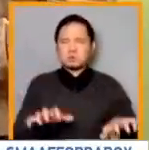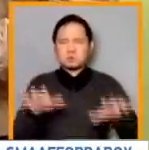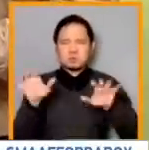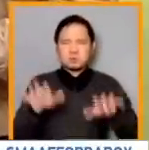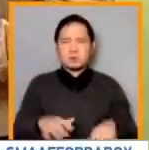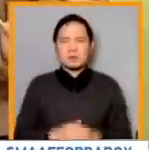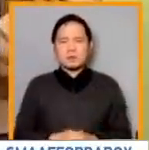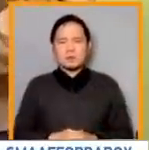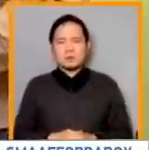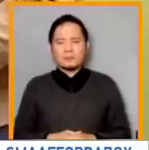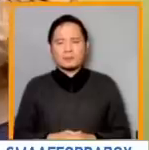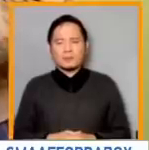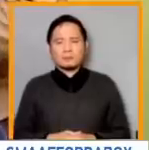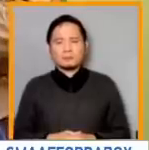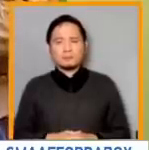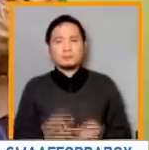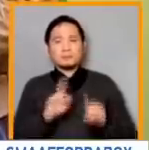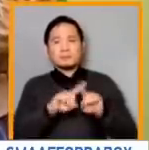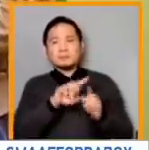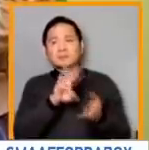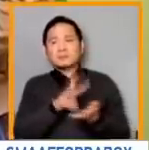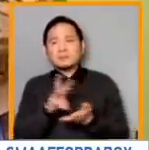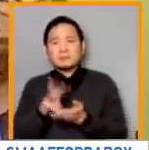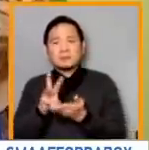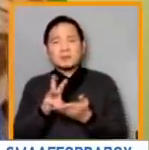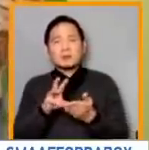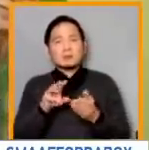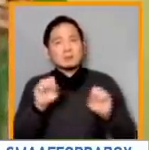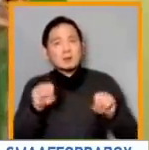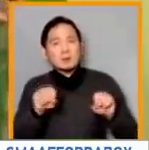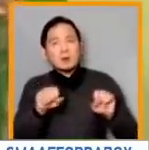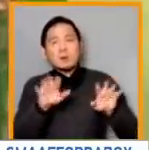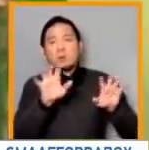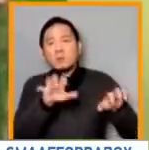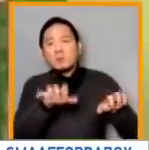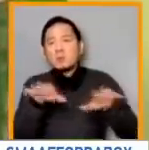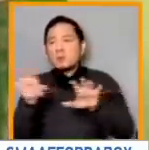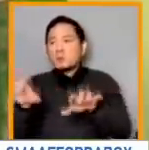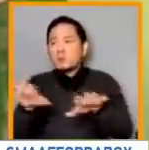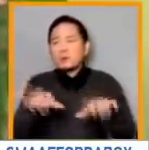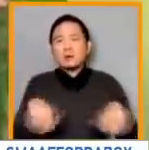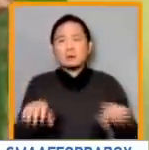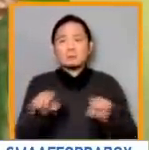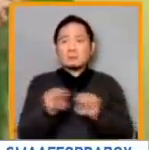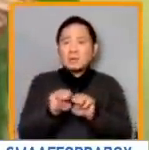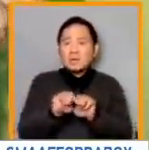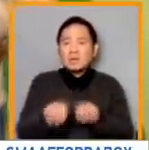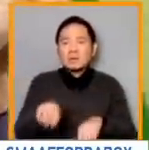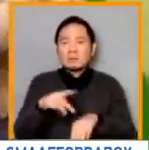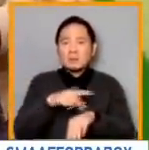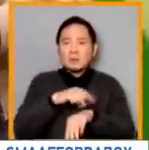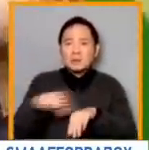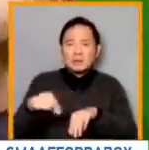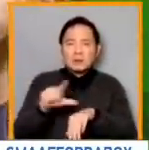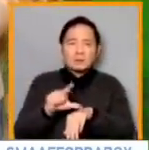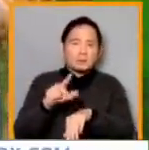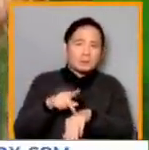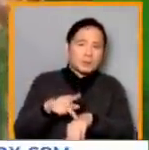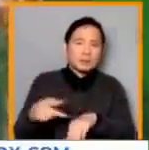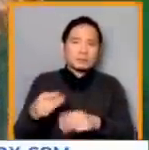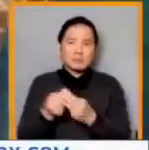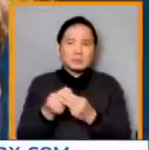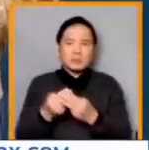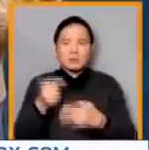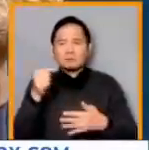pag-ulan ang pwedeng maranasan sa ilang bahagi tulad dyan sa Quezon City, Marikina, maging sa Parañaque, Las Piñas at Muntinlupa. At